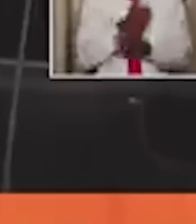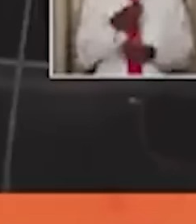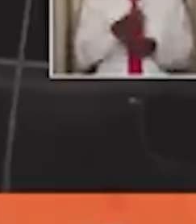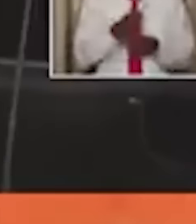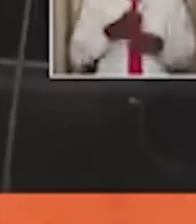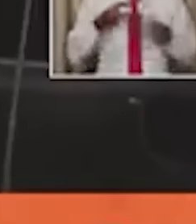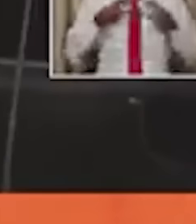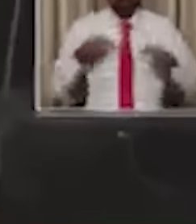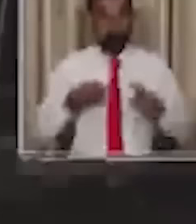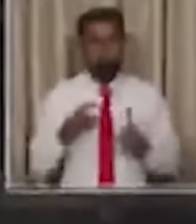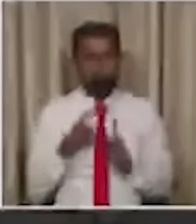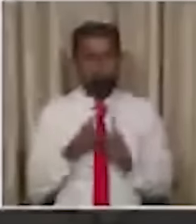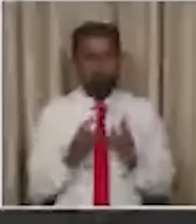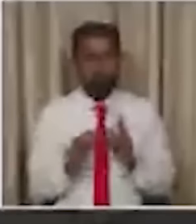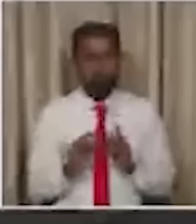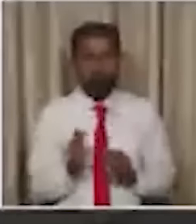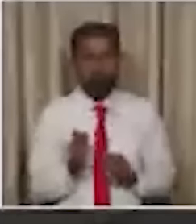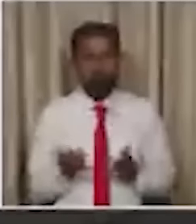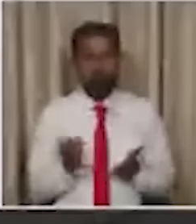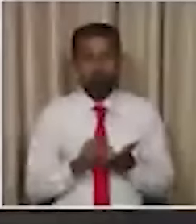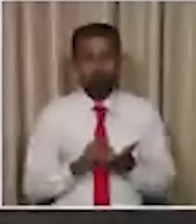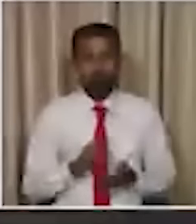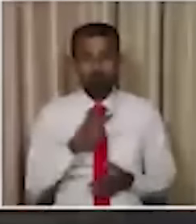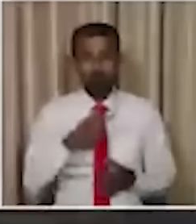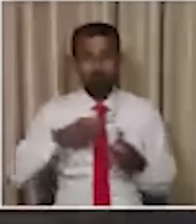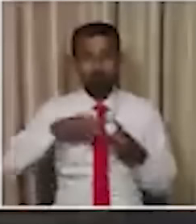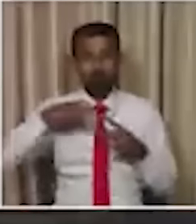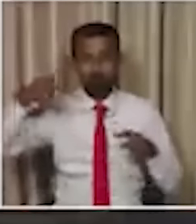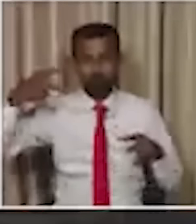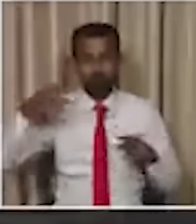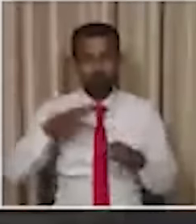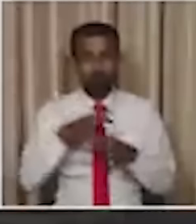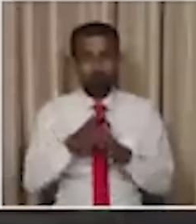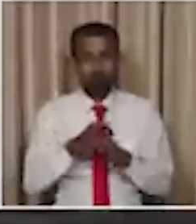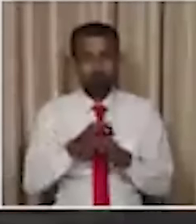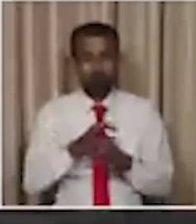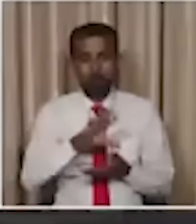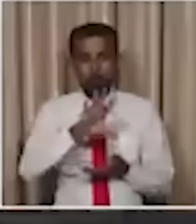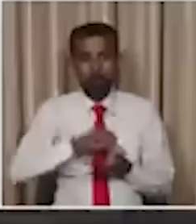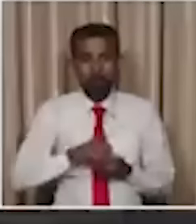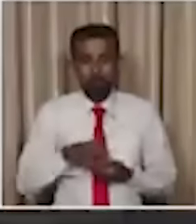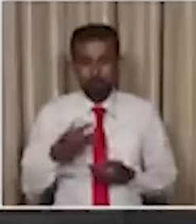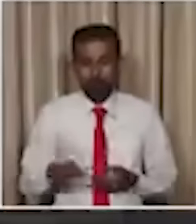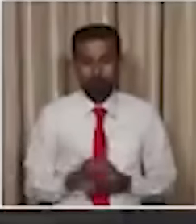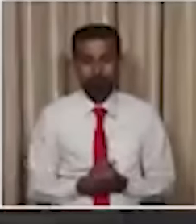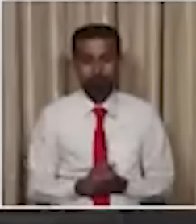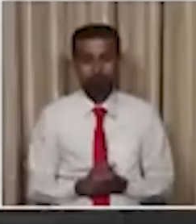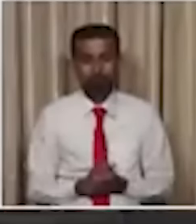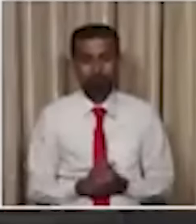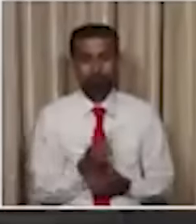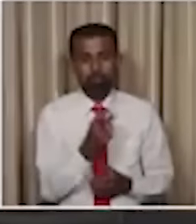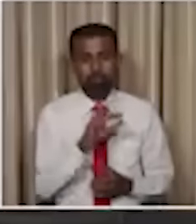පරීක්ෂක දෙපාර්තමේන්තුවේ විසින් අවස්ථා තුනකදී DNA පරීක්ෂණ සඳහා සාම්පල් ලබාගෙන ඇත.